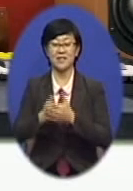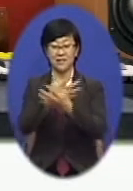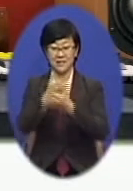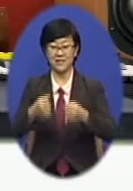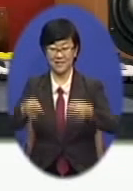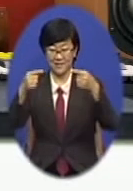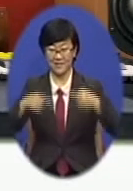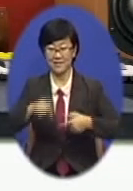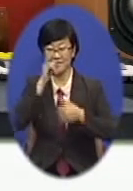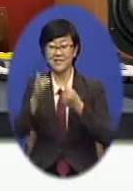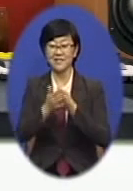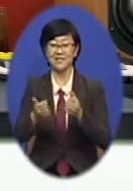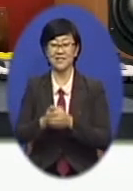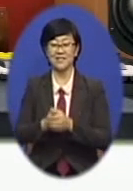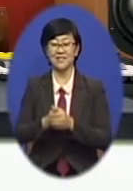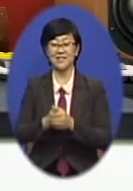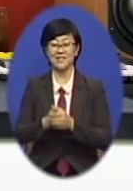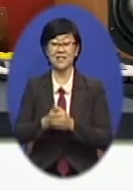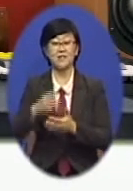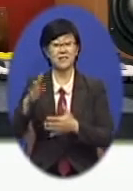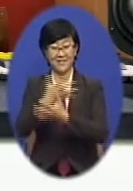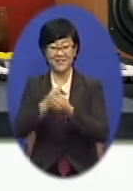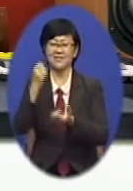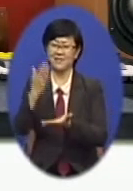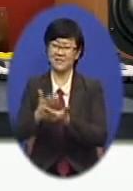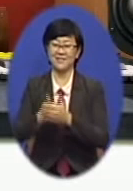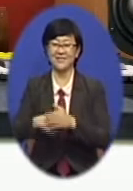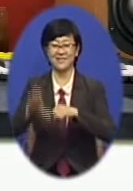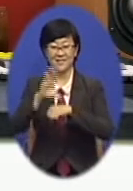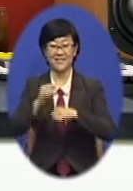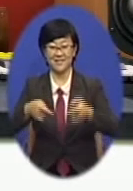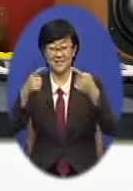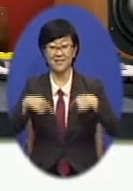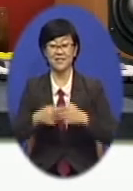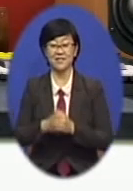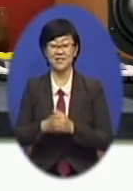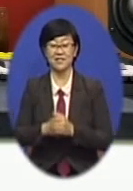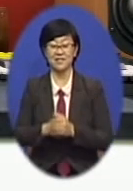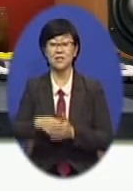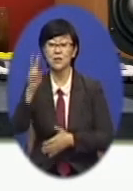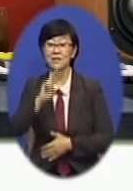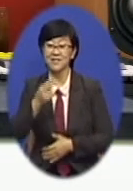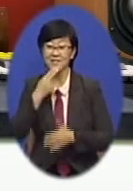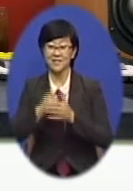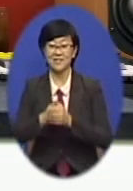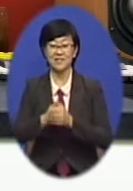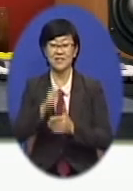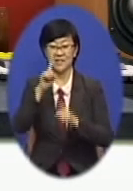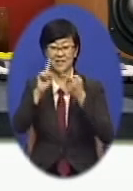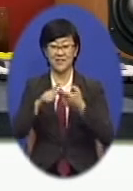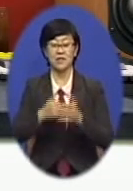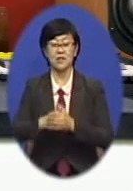예약 참여가 되니까요. 예약 참여하시지 말고 생방송에 참여해 주시고 무반주 참여는 말 그대로